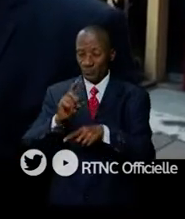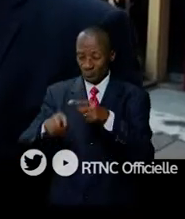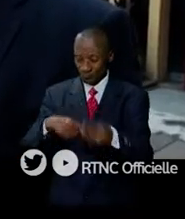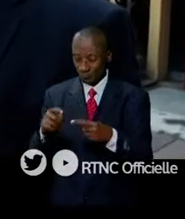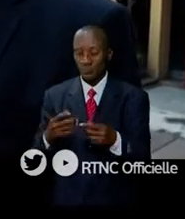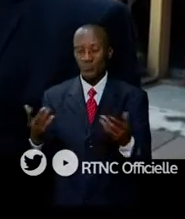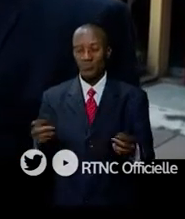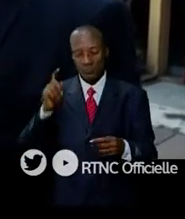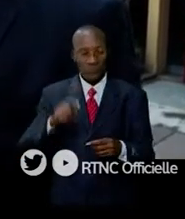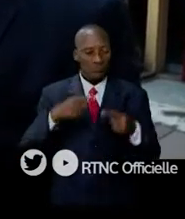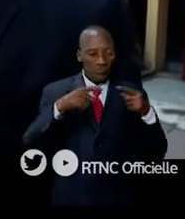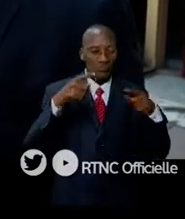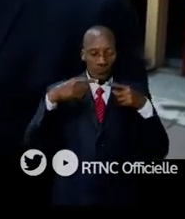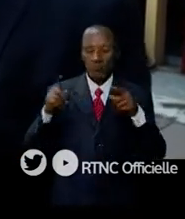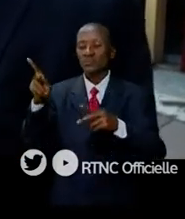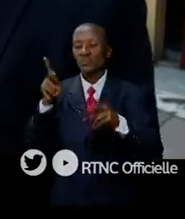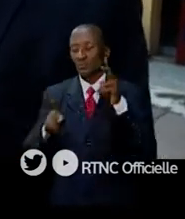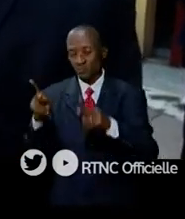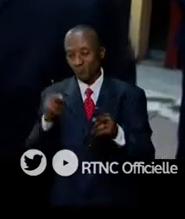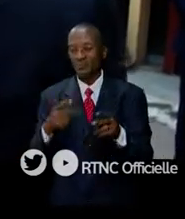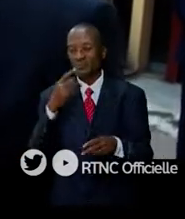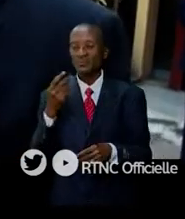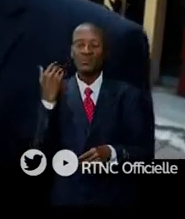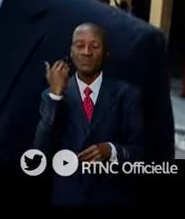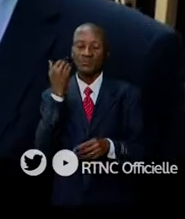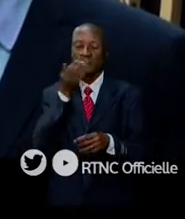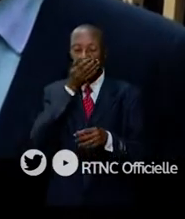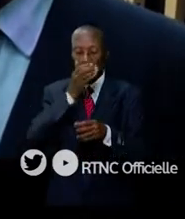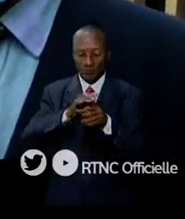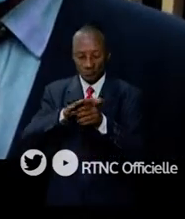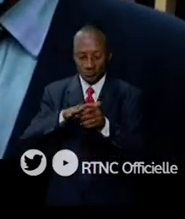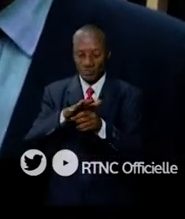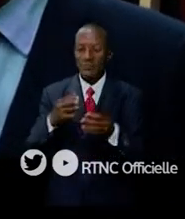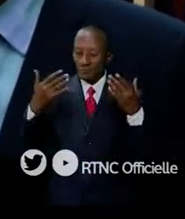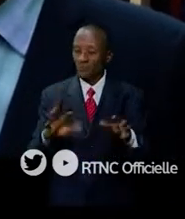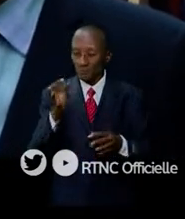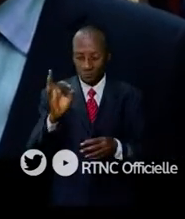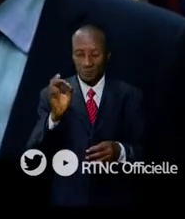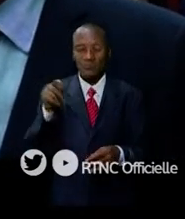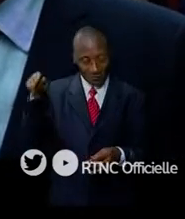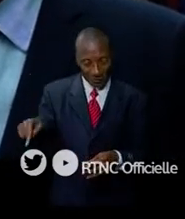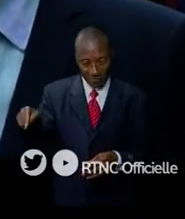mobilisation de proximité que j'ai initiée sous